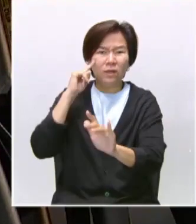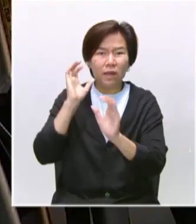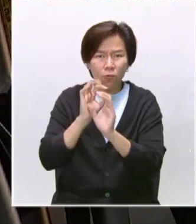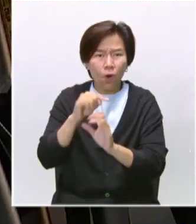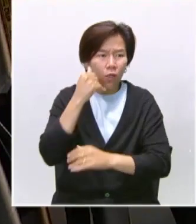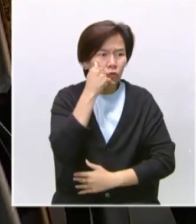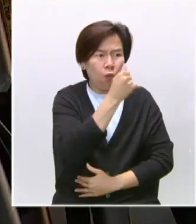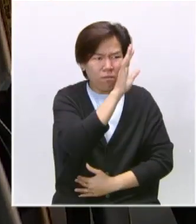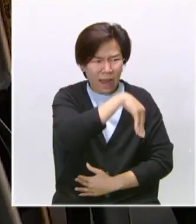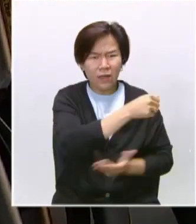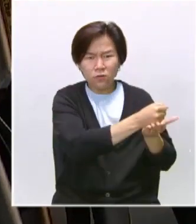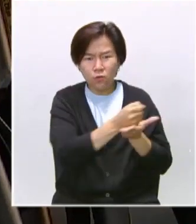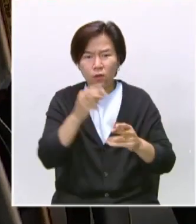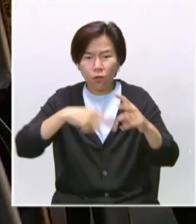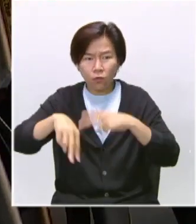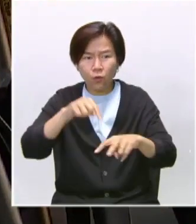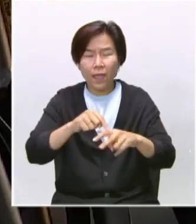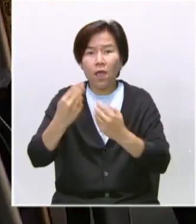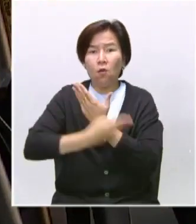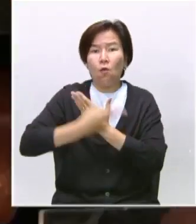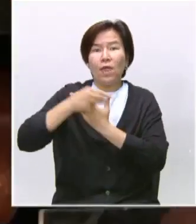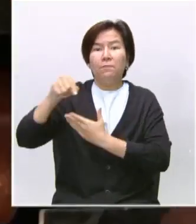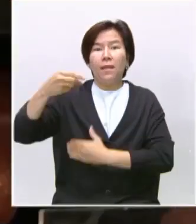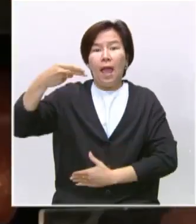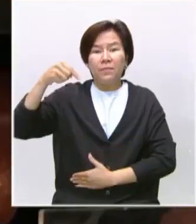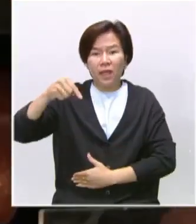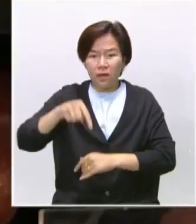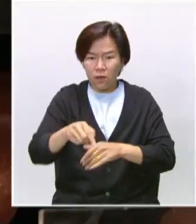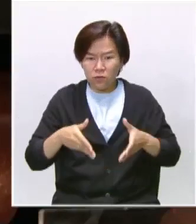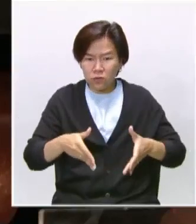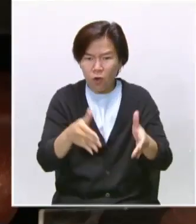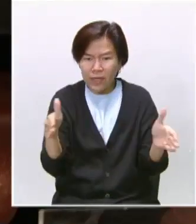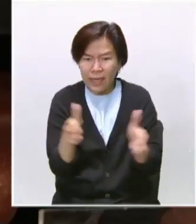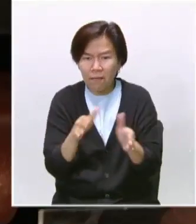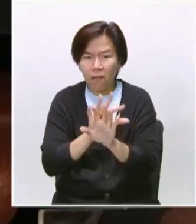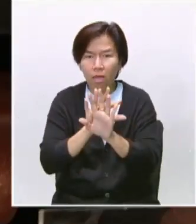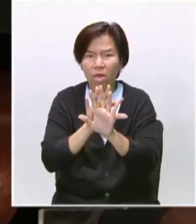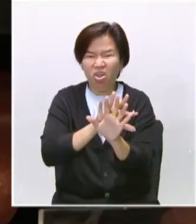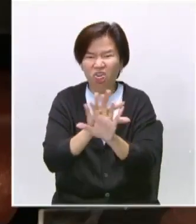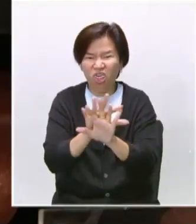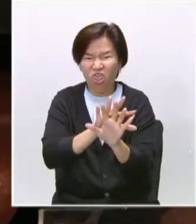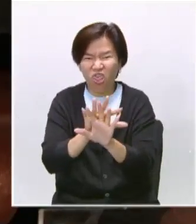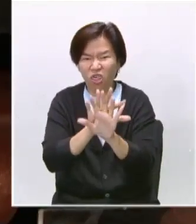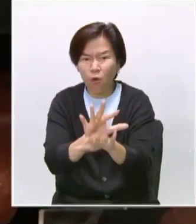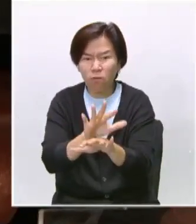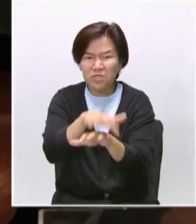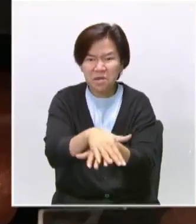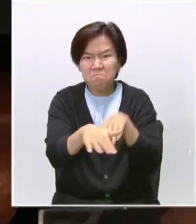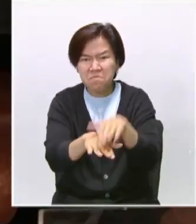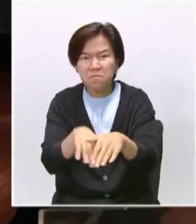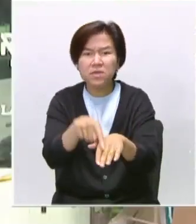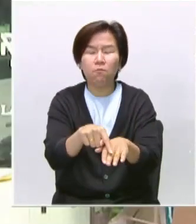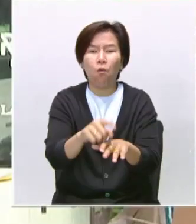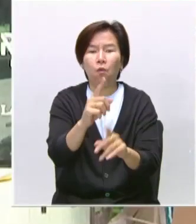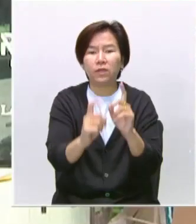ควบคุมดูแลทั้งนี้ตรอกแคบหน้าโรงแรมแฮมิลตันดังกล่าวคือสถานที่เกิดเหตุเหยียบกันตายหลังจากสายแรกแล้วนะคะก็มีคนโท